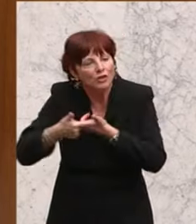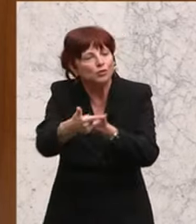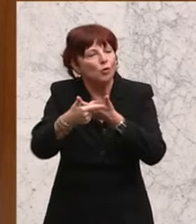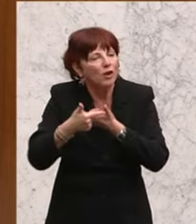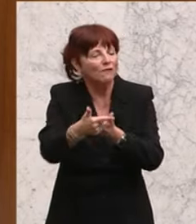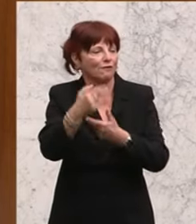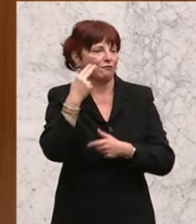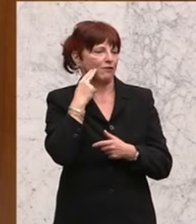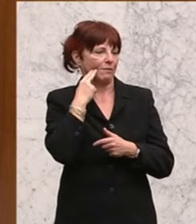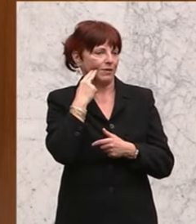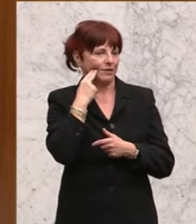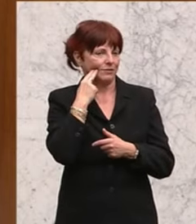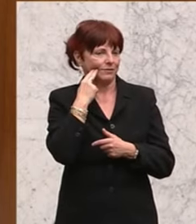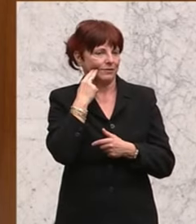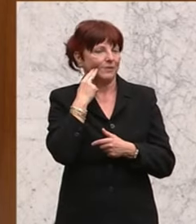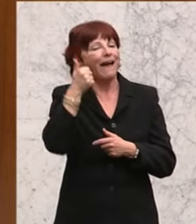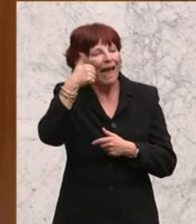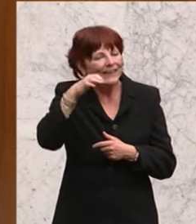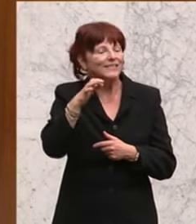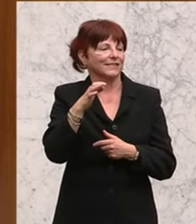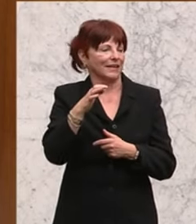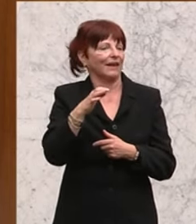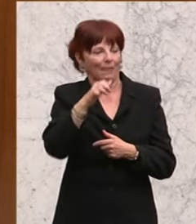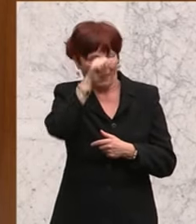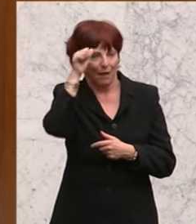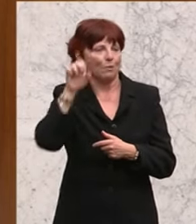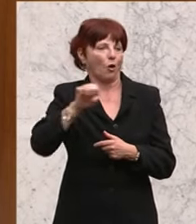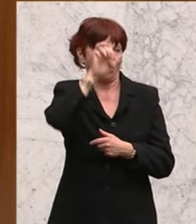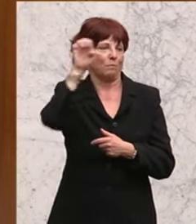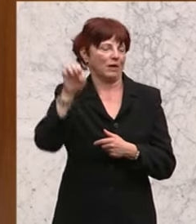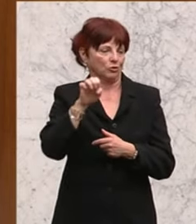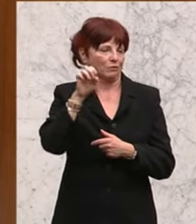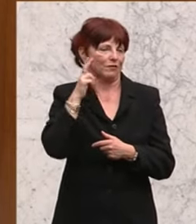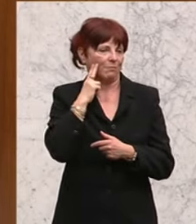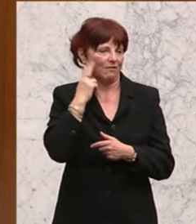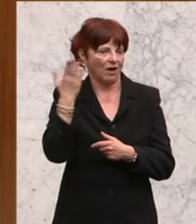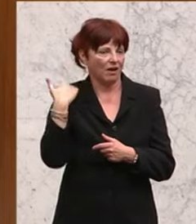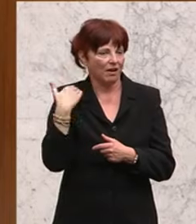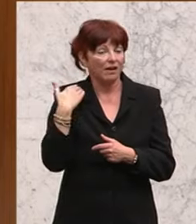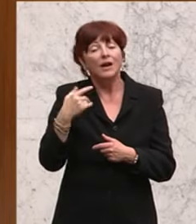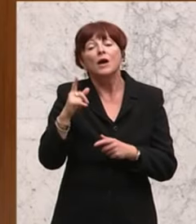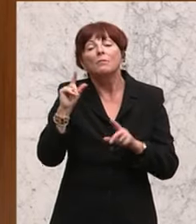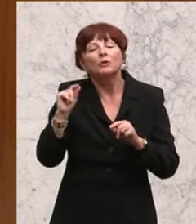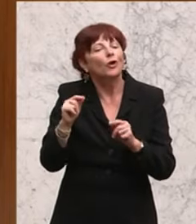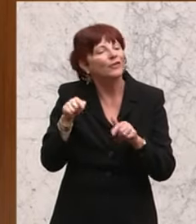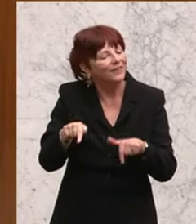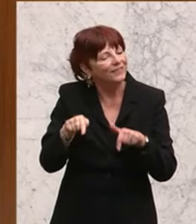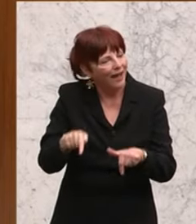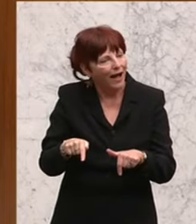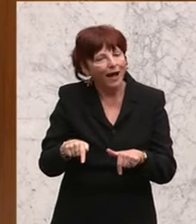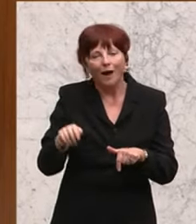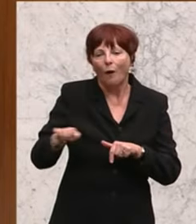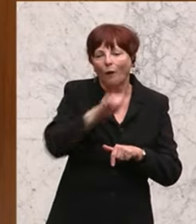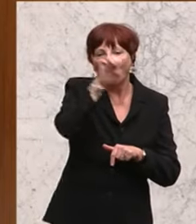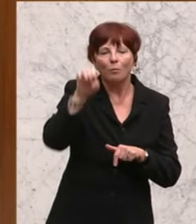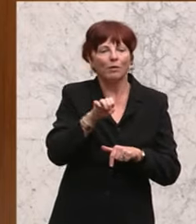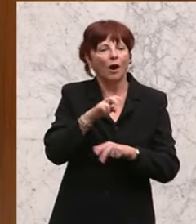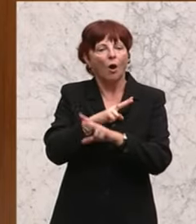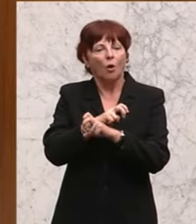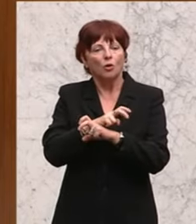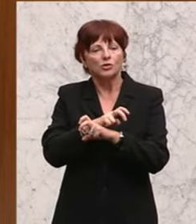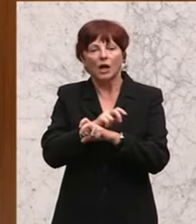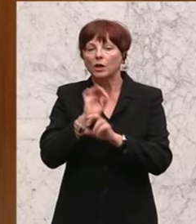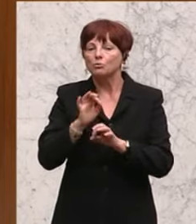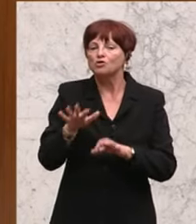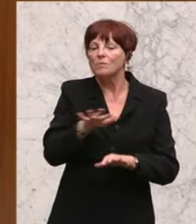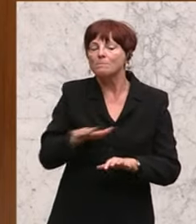Geschichte sollte uns zuversichtlich machen, weil dahinter steckt ja was anderes, nämlich dass wir in Europa, dass wir in Österreich in bestimmten Sektoren unglaubliche